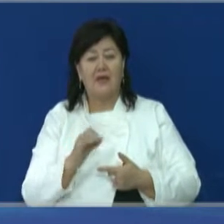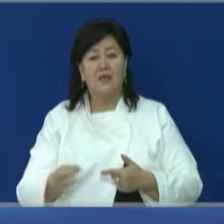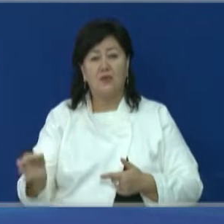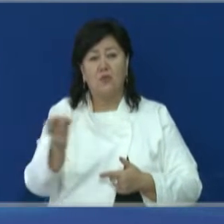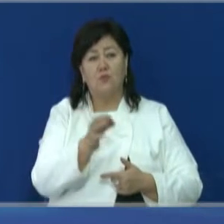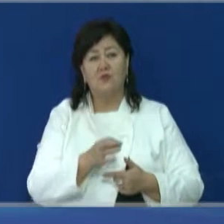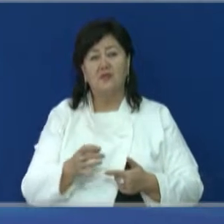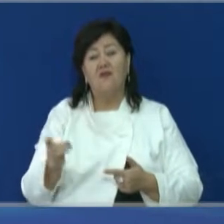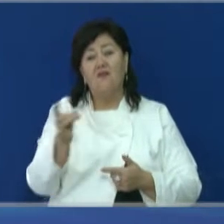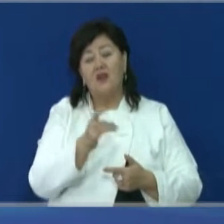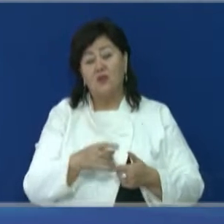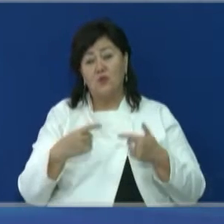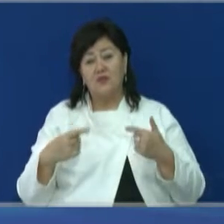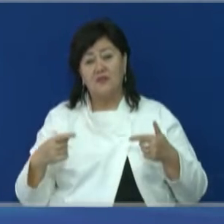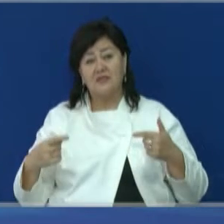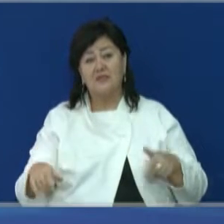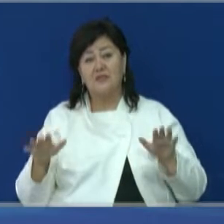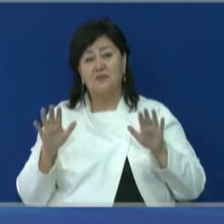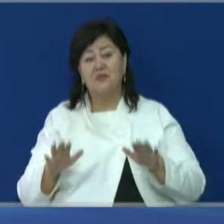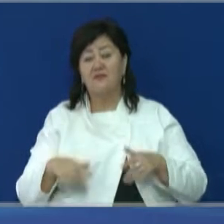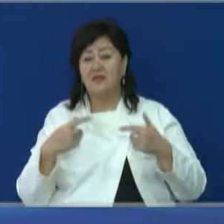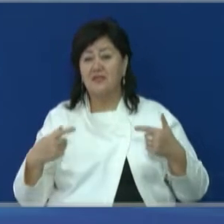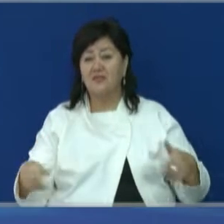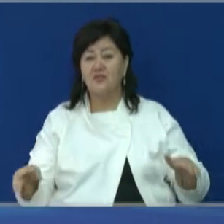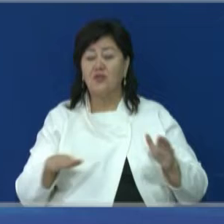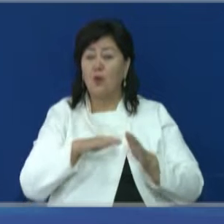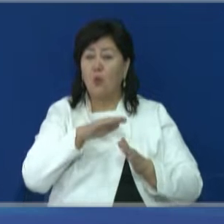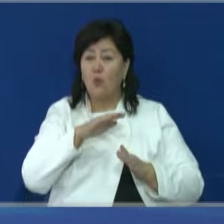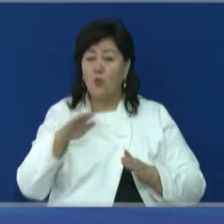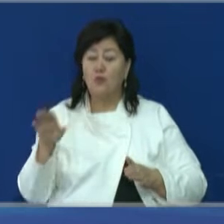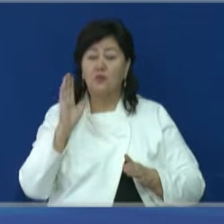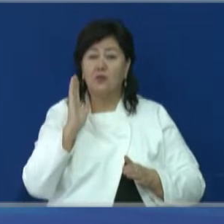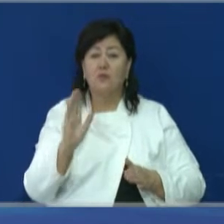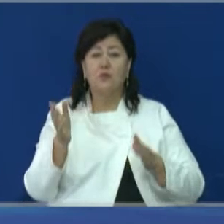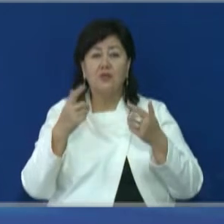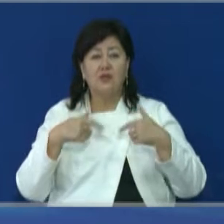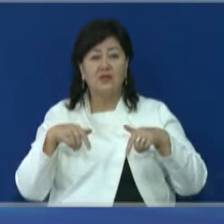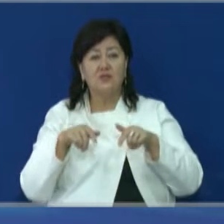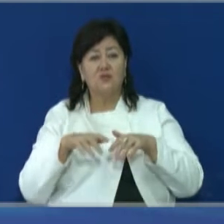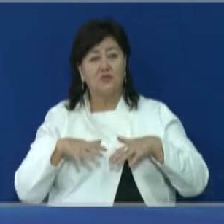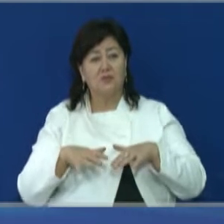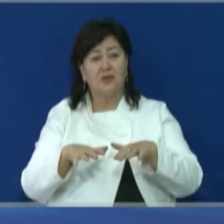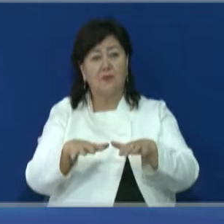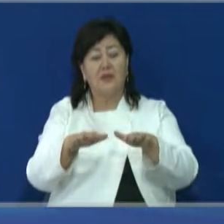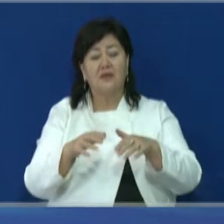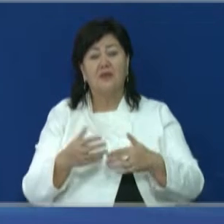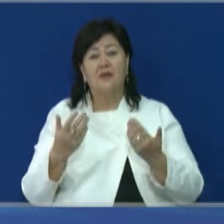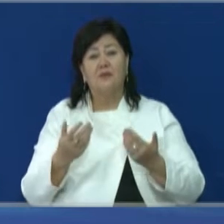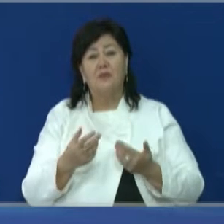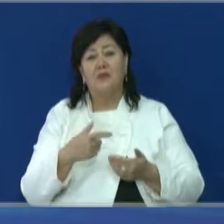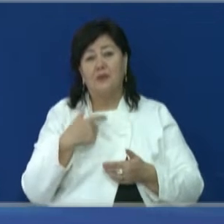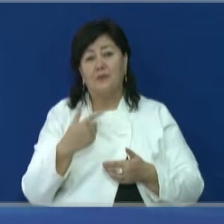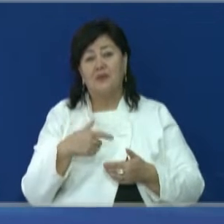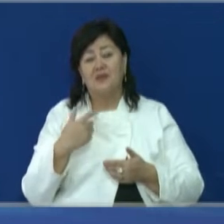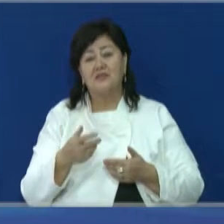мен аудандарда 200-ден астам түрлі деңгейдегі мәдени көпшілік іс-шаралар ұйымдастырылады. Бұл туралы өңірлік коммуникациялар